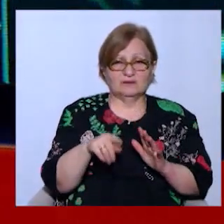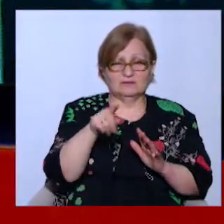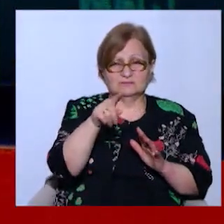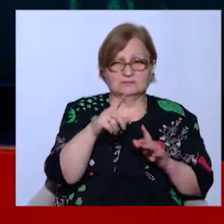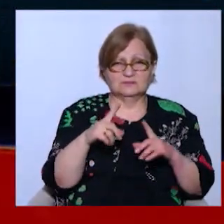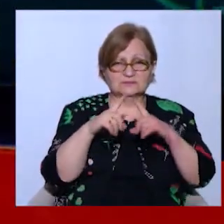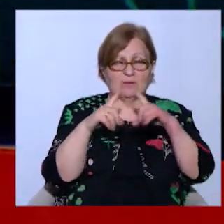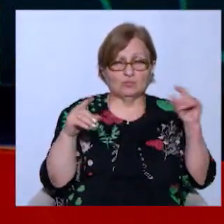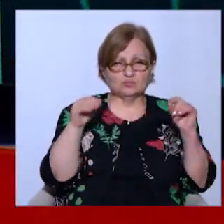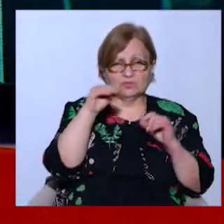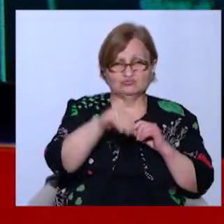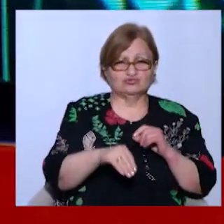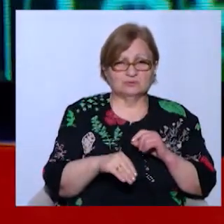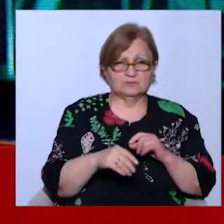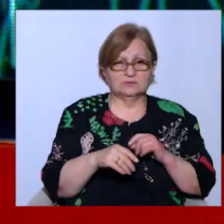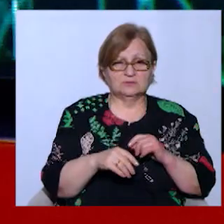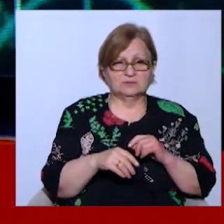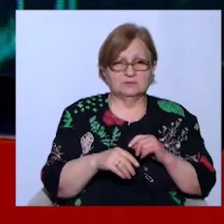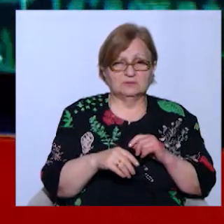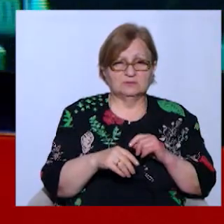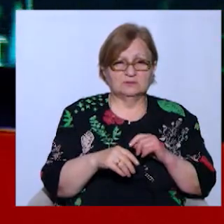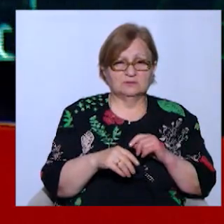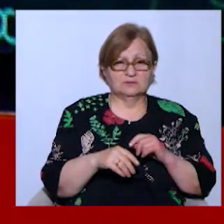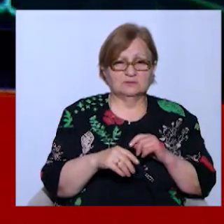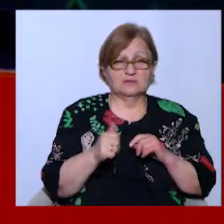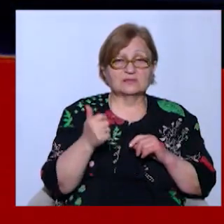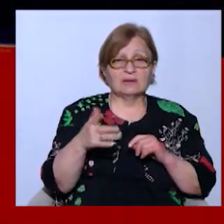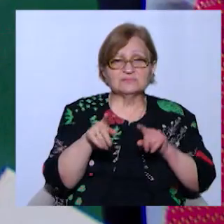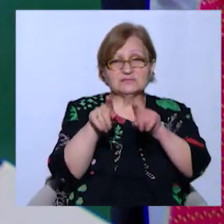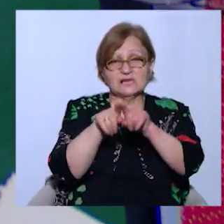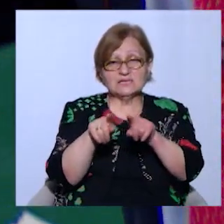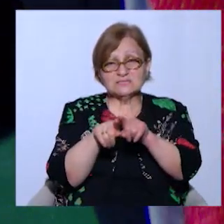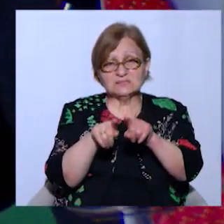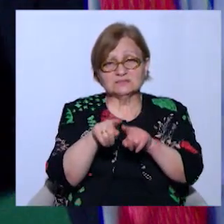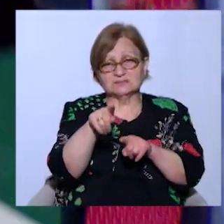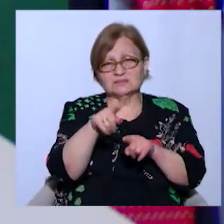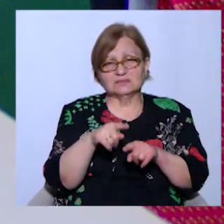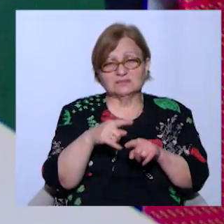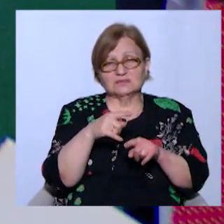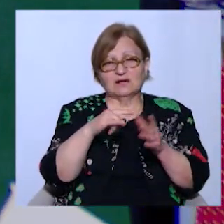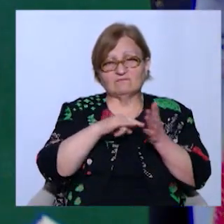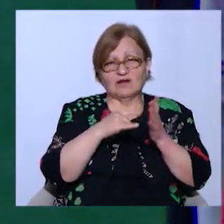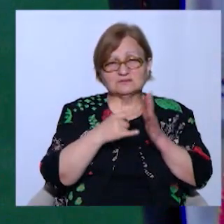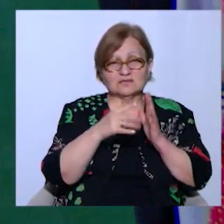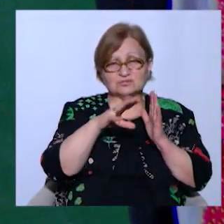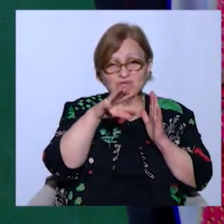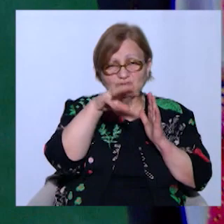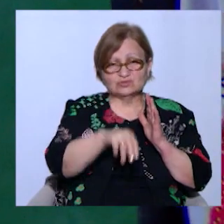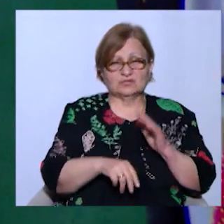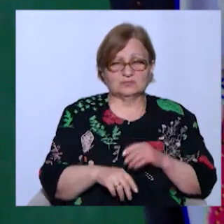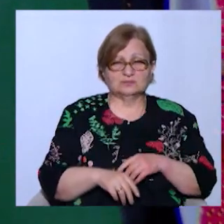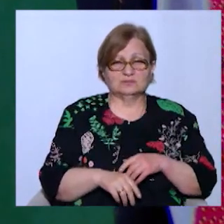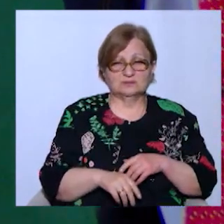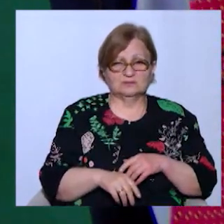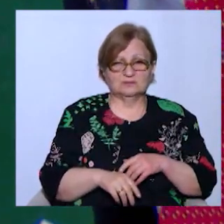ამ სამკუთხედში? რამდენი ესეთი კვადრატი ჩაეტევა აი ამ ჩემს მართკუთხედში? 1